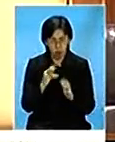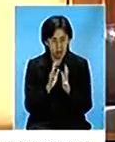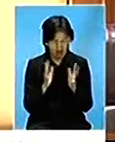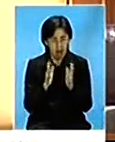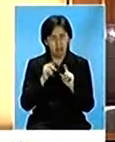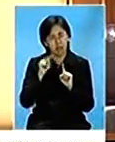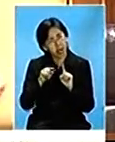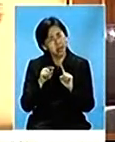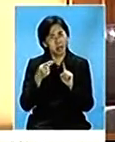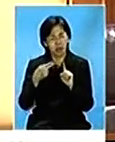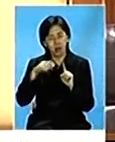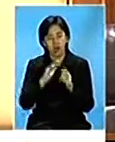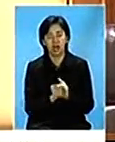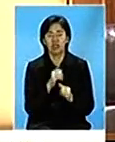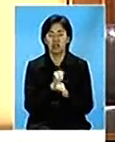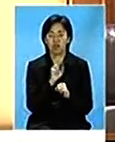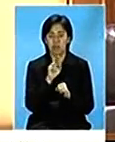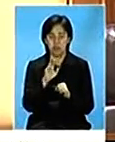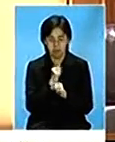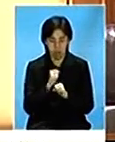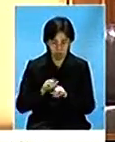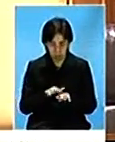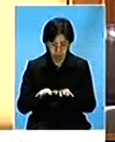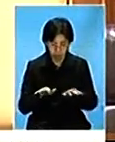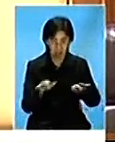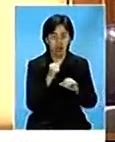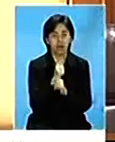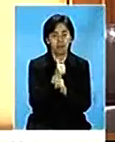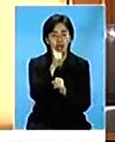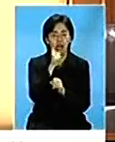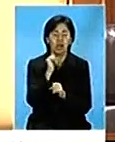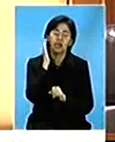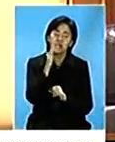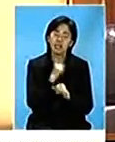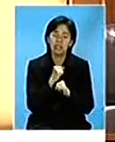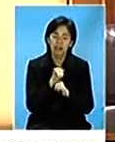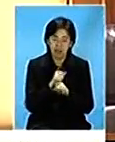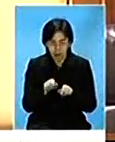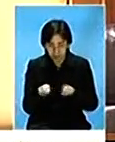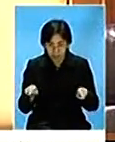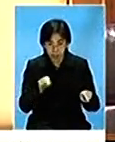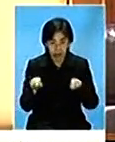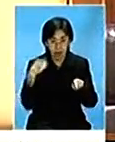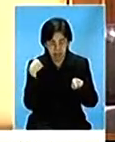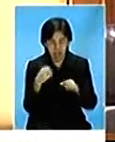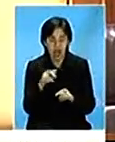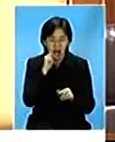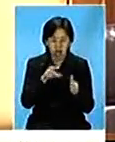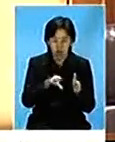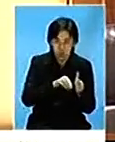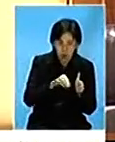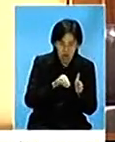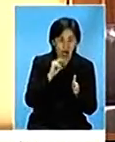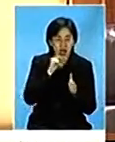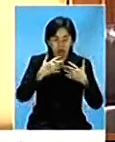เป็นพันเป็นหมื่นต้องทำให้เป็นระบบเลือดฝอยให้ได้เชื่อมต่อนะครับแล้วก็ทำเป็นบล็อกสั้นๆเป็นเซลล์นะฮะแล้วก็มีระบบทั้งดูดน้ำทั้งปั๊มน้ำ